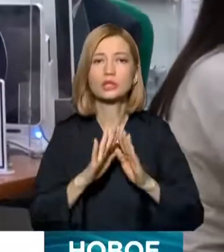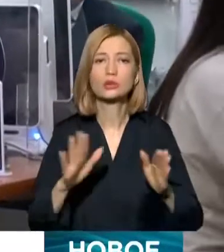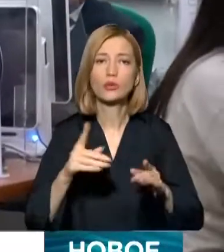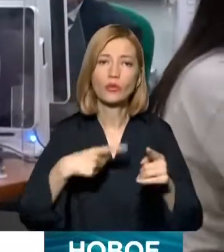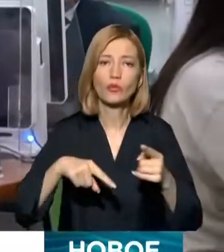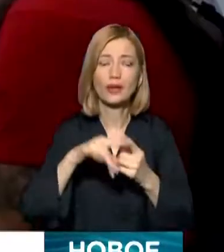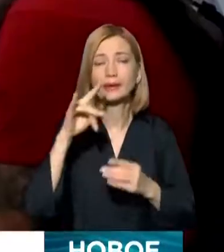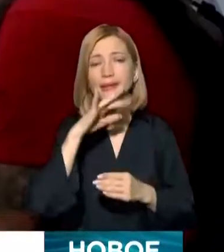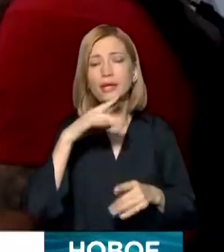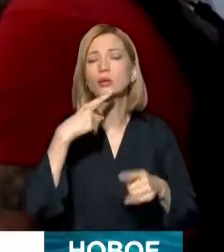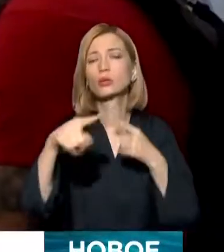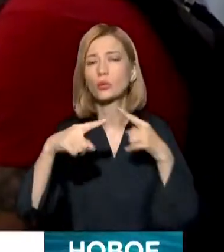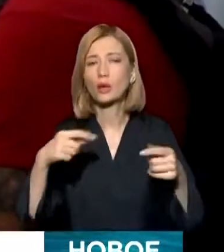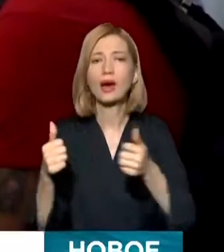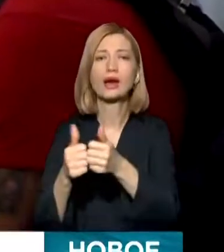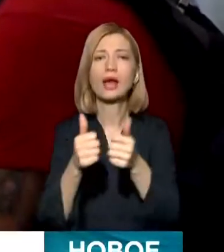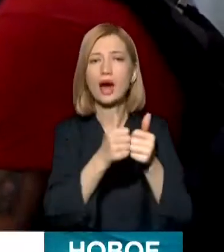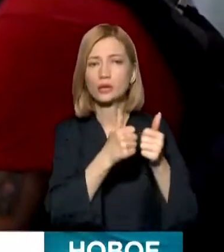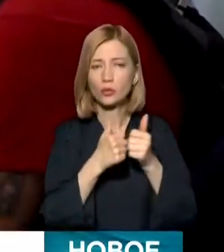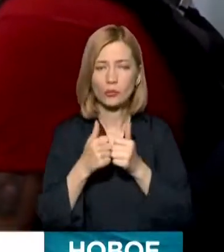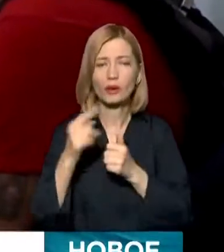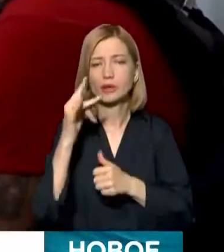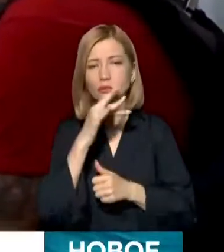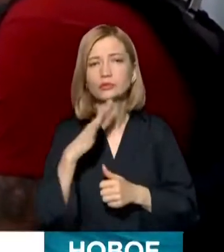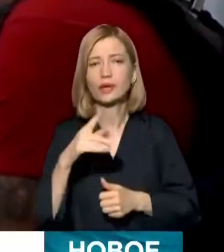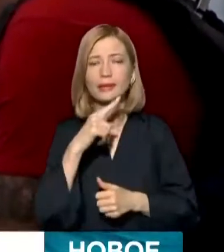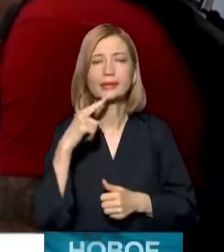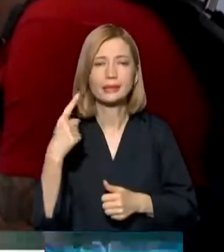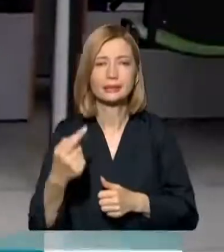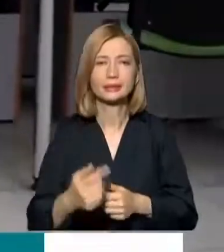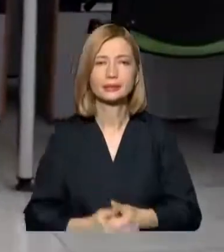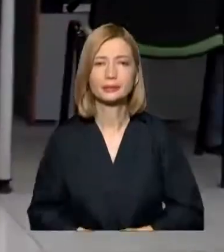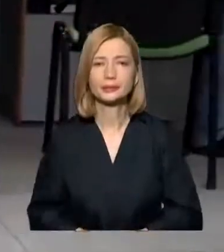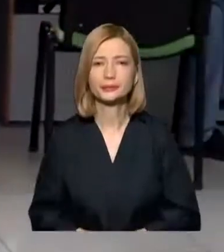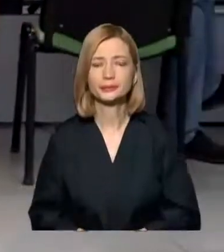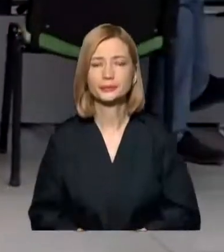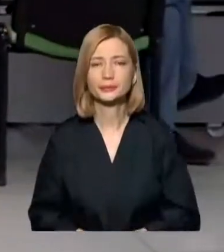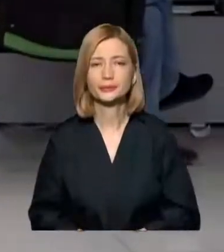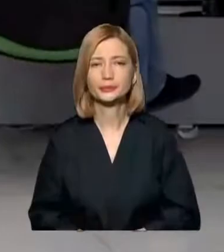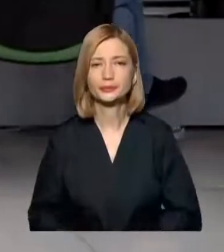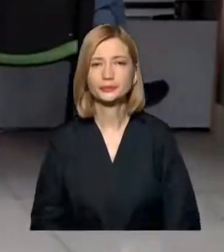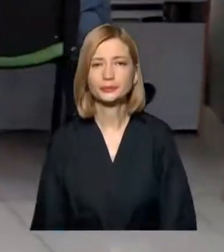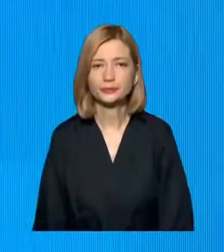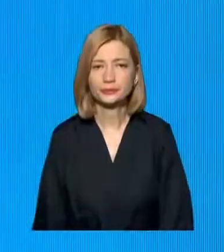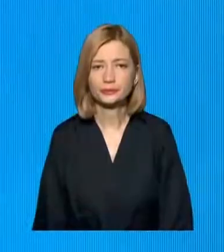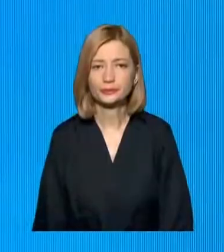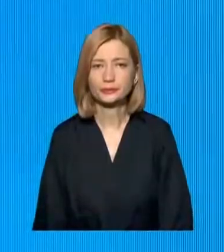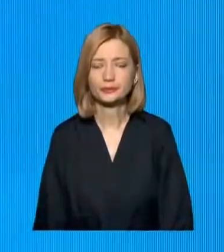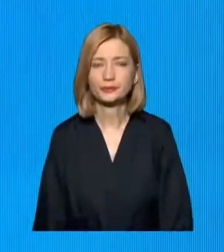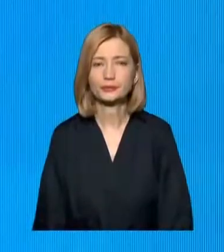нас, но и с другими сопредельными государствами. Бахтияр Даркеев, «Новое время».